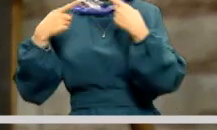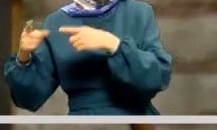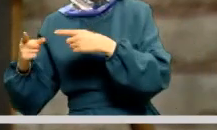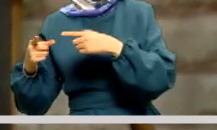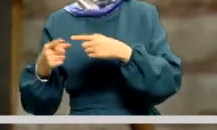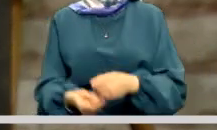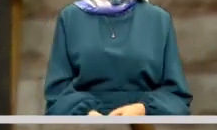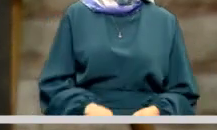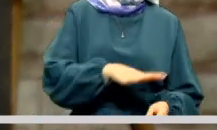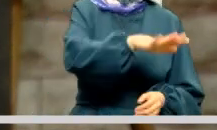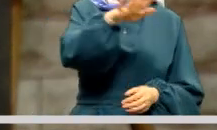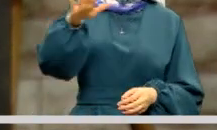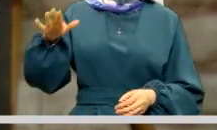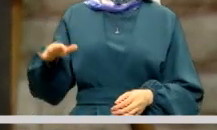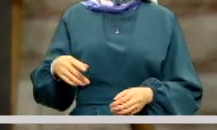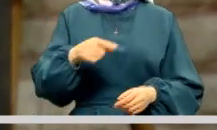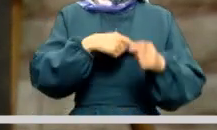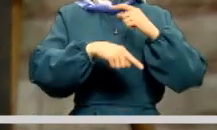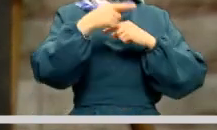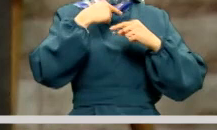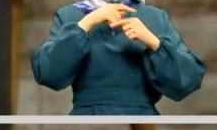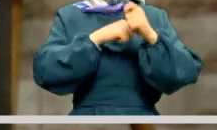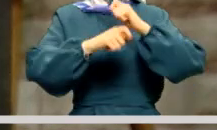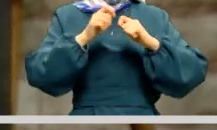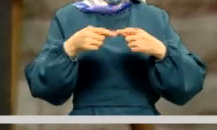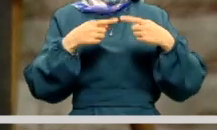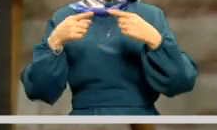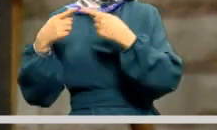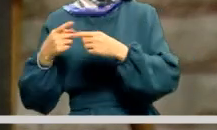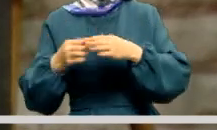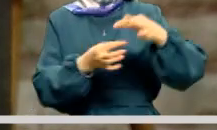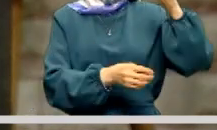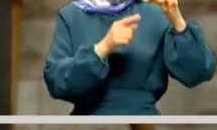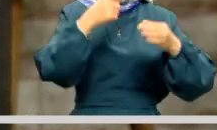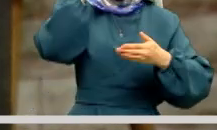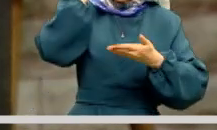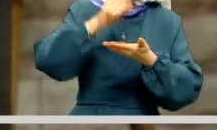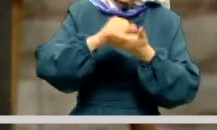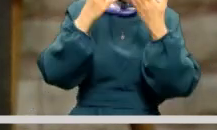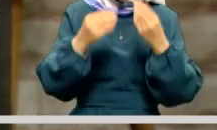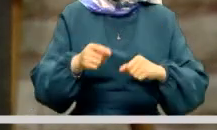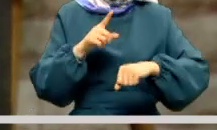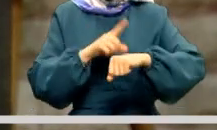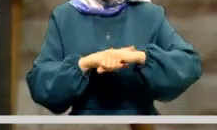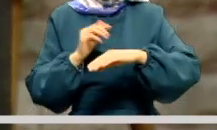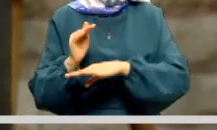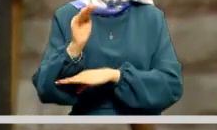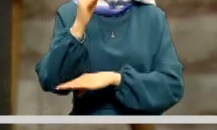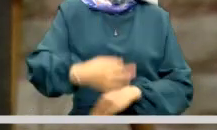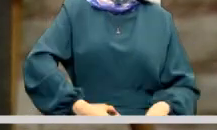çevremizde bizi etkileyen farklı sahipler acaba bu secdede bulunduğumuz süredeki yaşadığımız